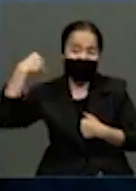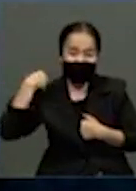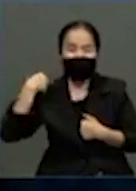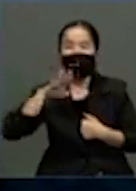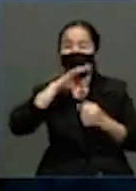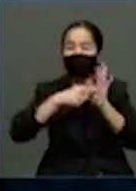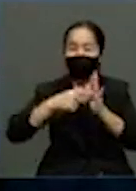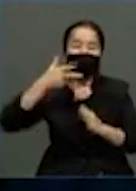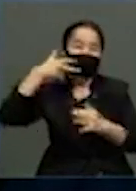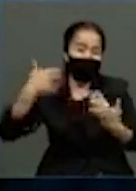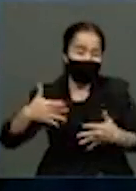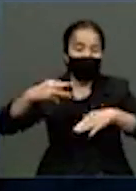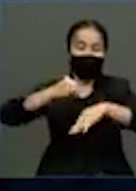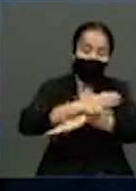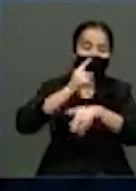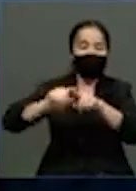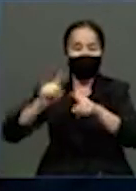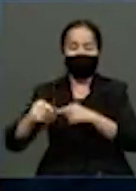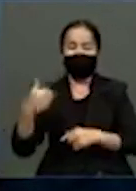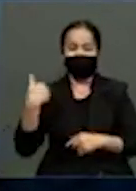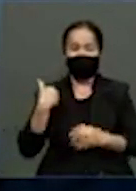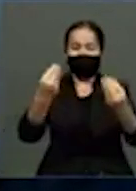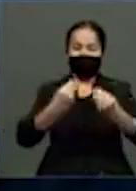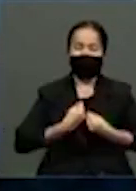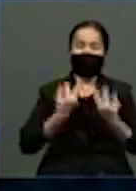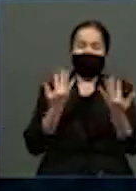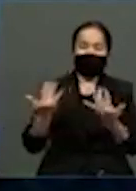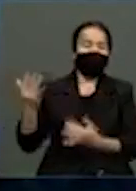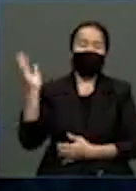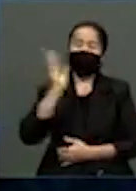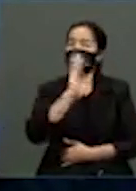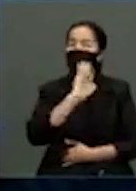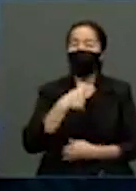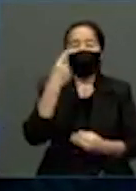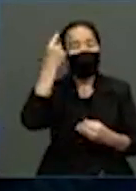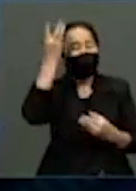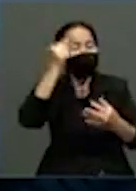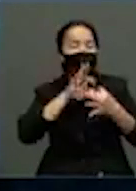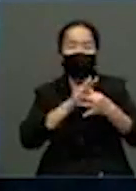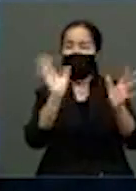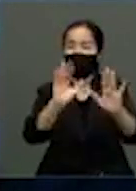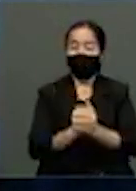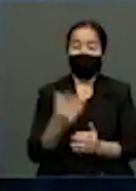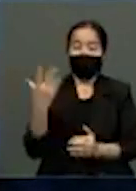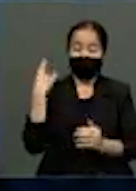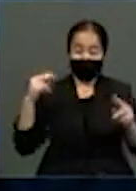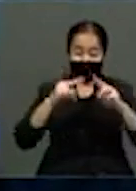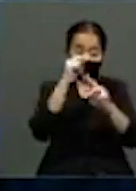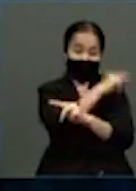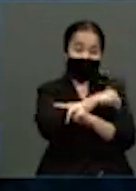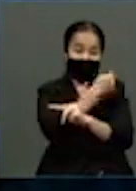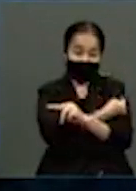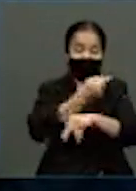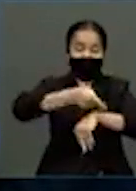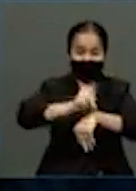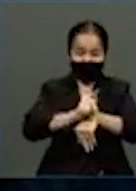ม่ค่อยสบายใจที่บอกว่าชะลอไว้ก่อนชะลอไว้ก่อนไม่ต้องกังวลใจนะครับ กระทรวงสาธารณสุขเมื่อวานนี้ท่านปลัดกระทรวงสา